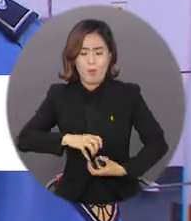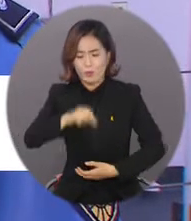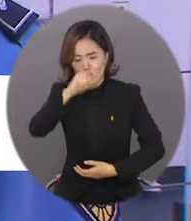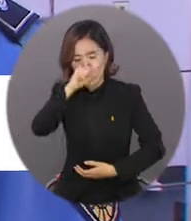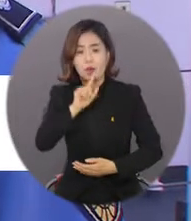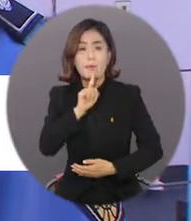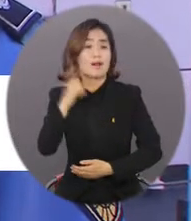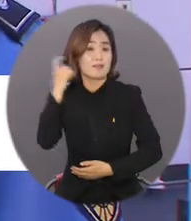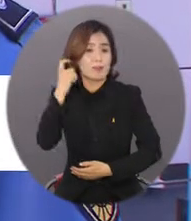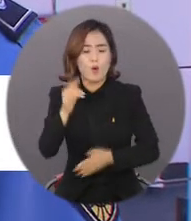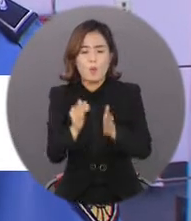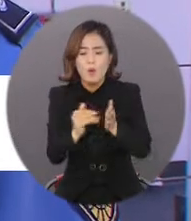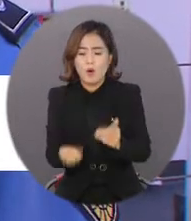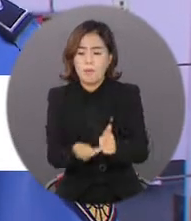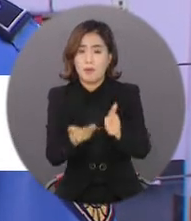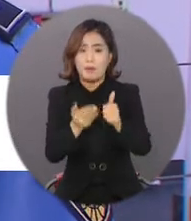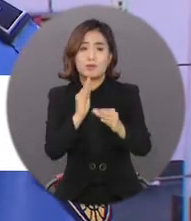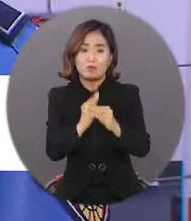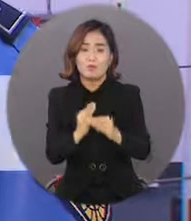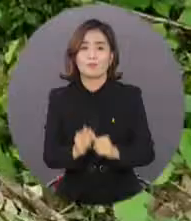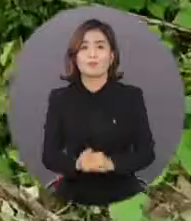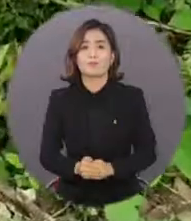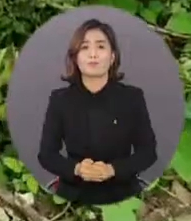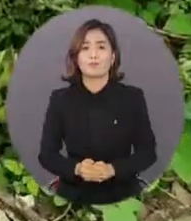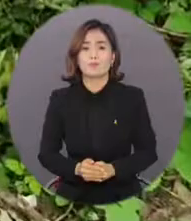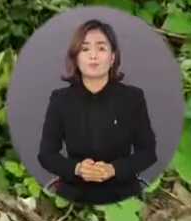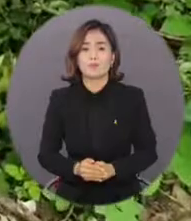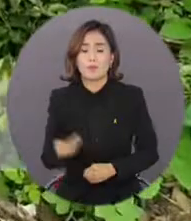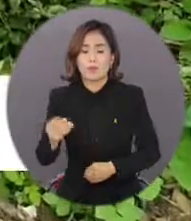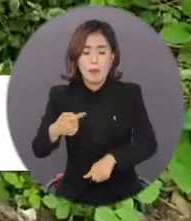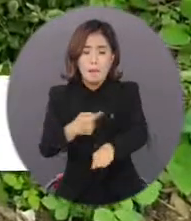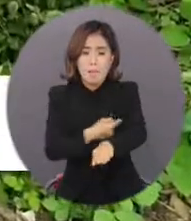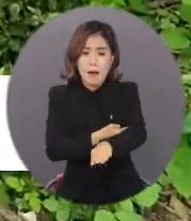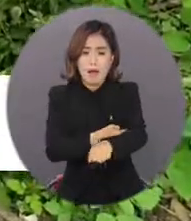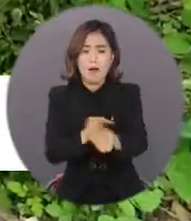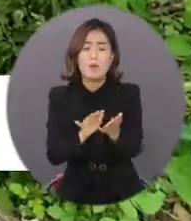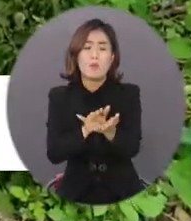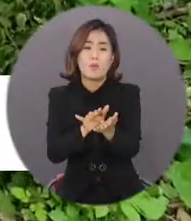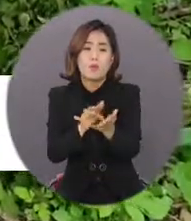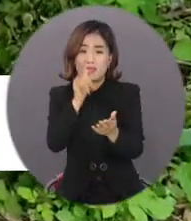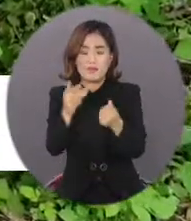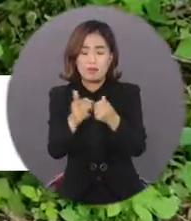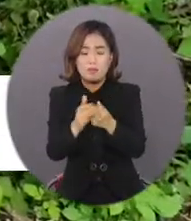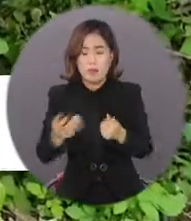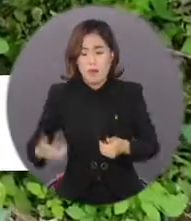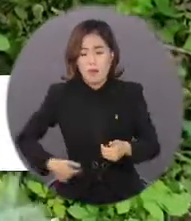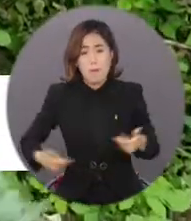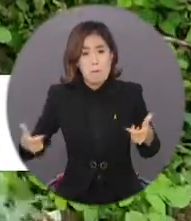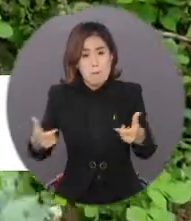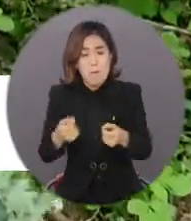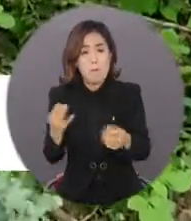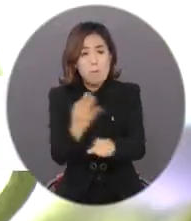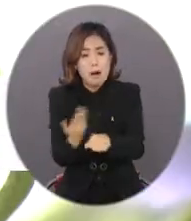좋다는 이야기를 듣고 몰래 재배하는 것으로 확인되었습니다. 그러나 마약류 식물인 양귀비는 일시적인 진통 억제 효과